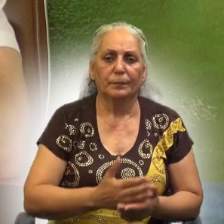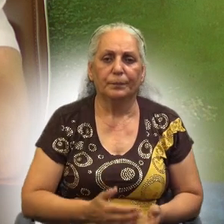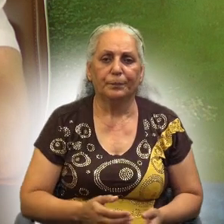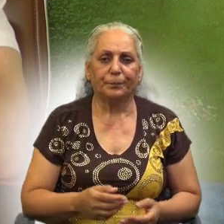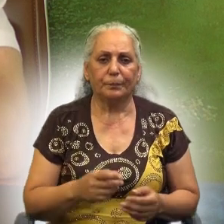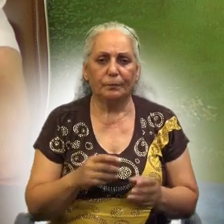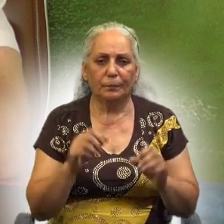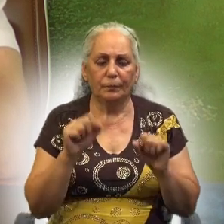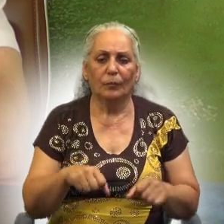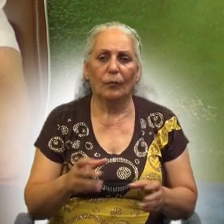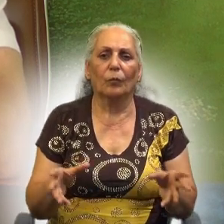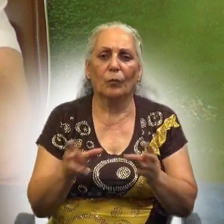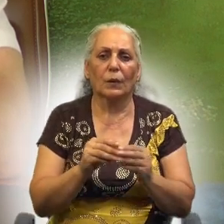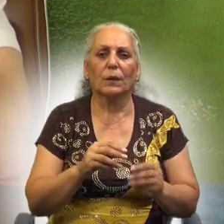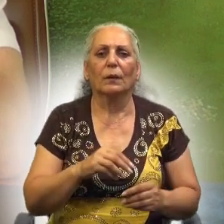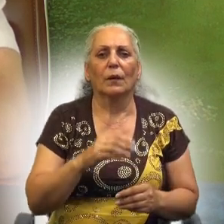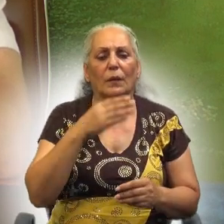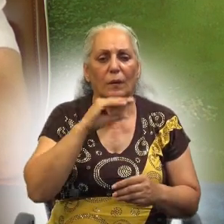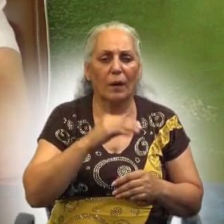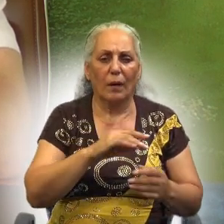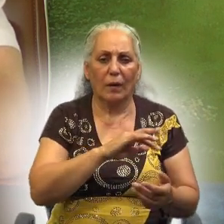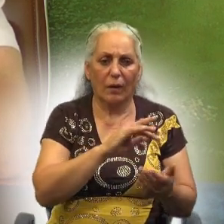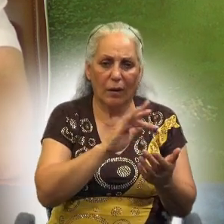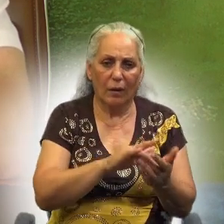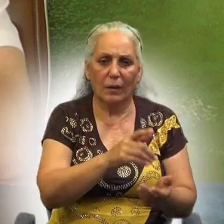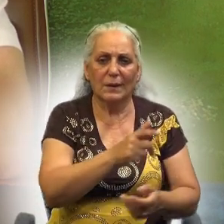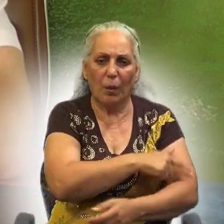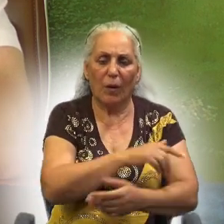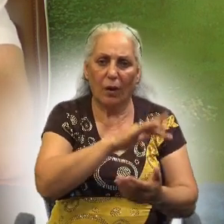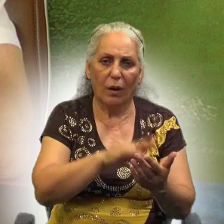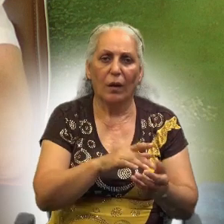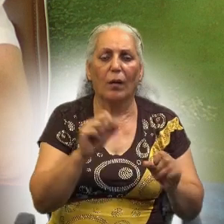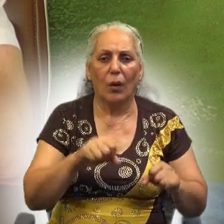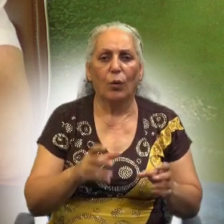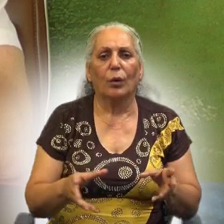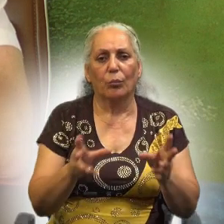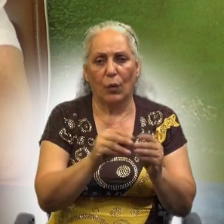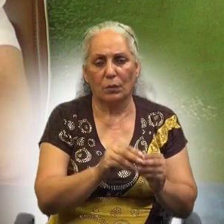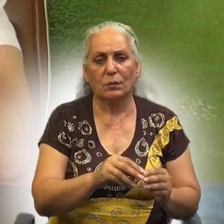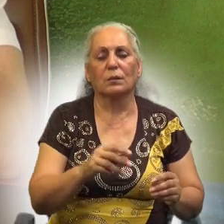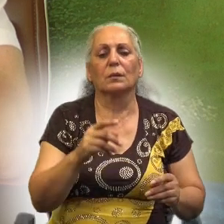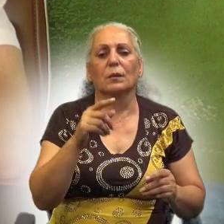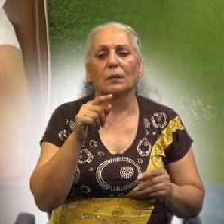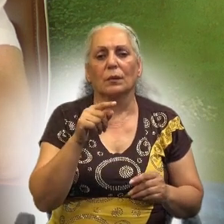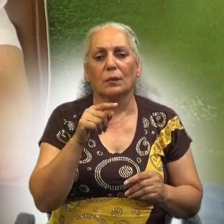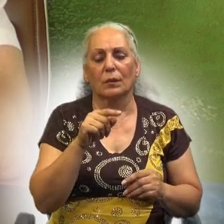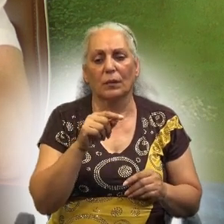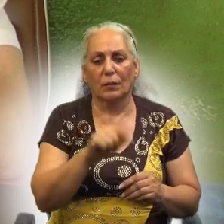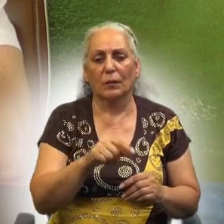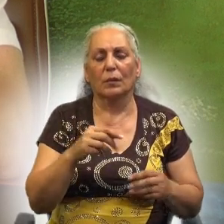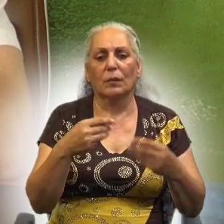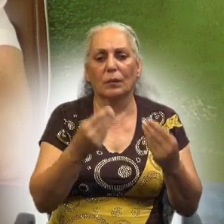միացան քաղաքներին, Տաշիր քաղաքին, Ստեփանավան քաղաքին, այդ դեպքում ինչ որտեղ կարելի այդ համայնքներին ինչ